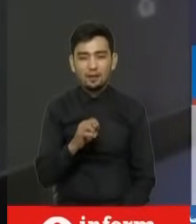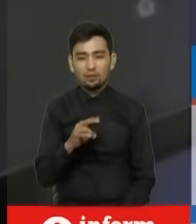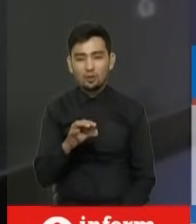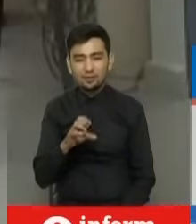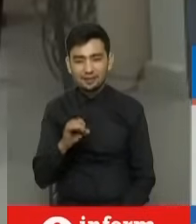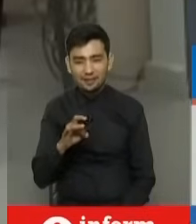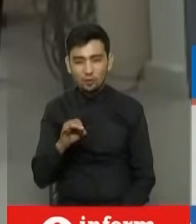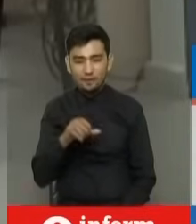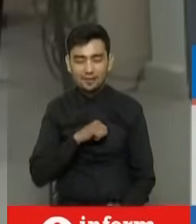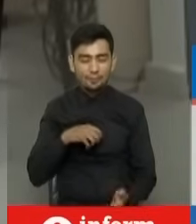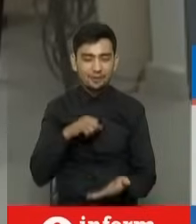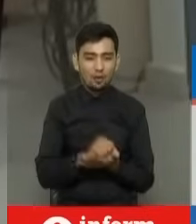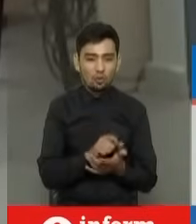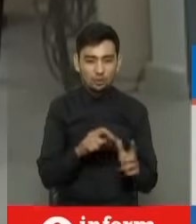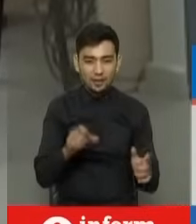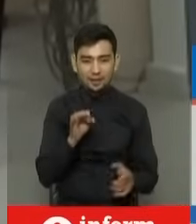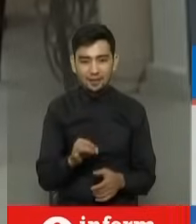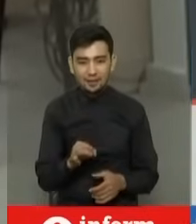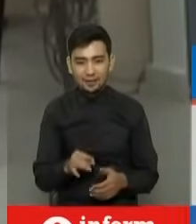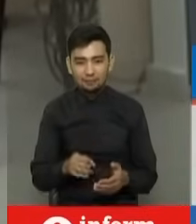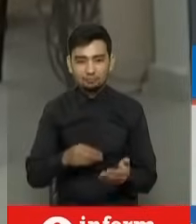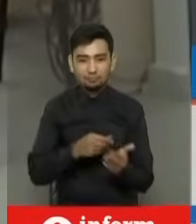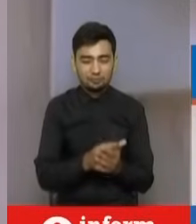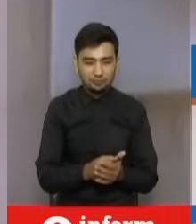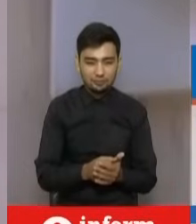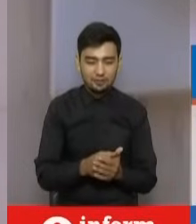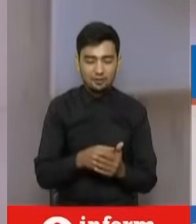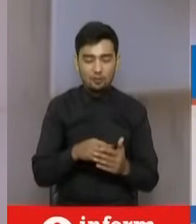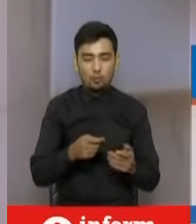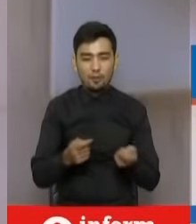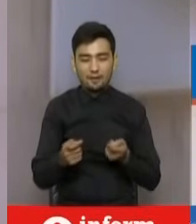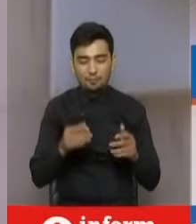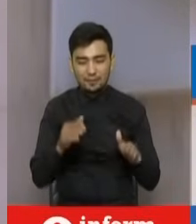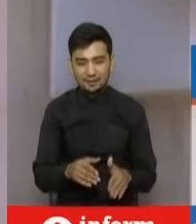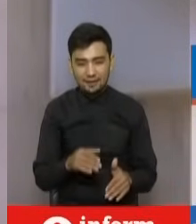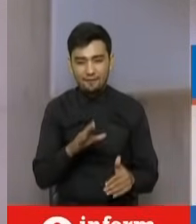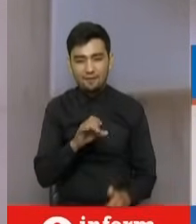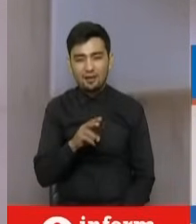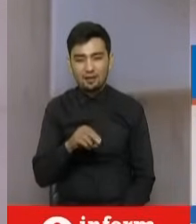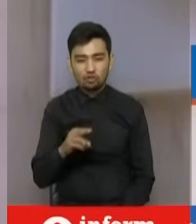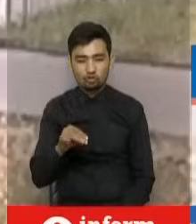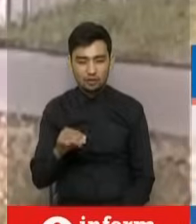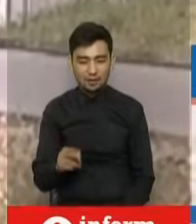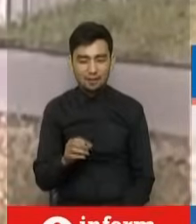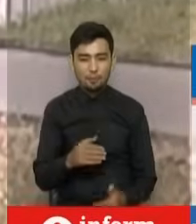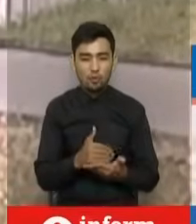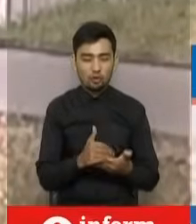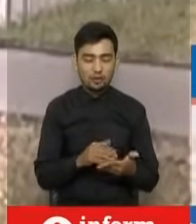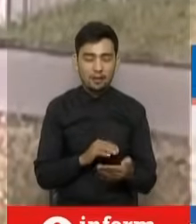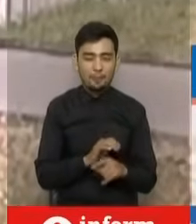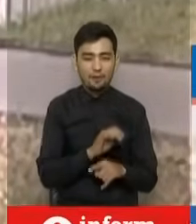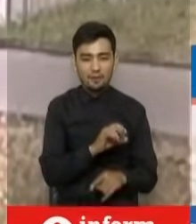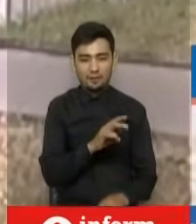взносов самозанятых граждан и введение мультипортфельного управления для вкладчиков. предложения, направленные на